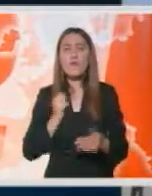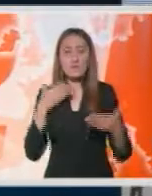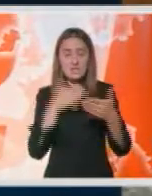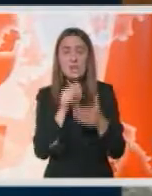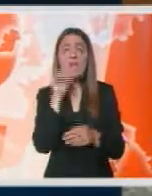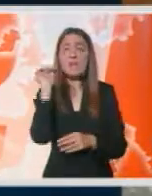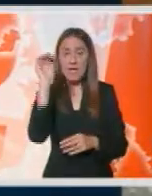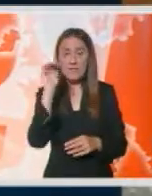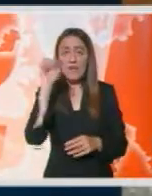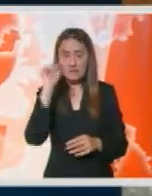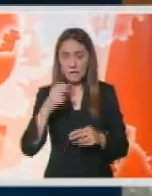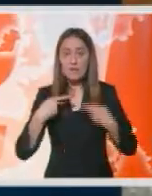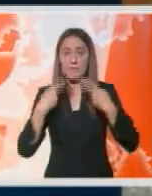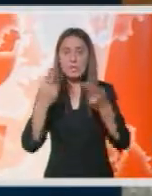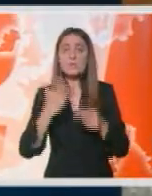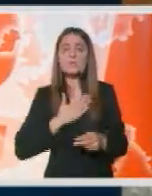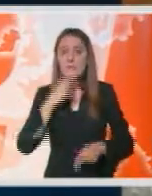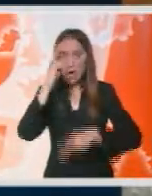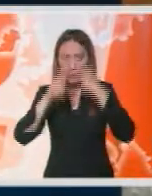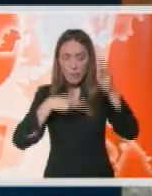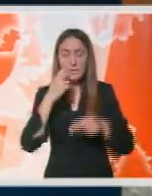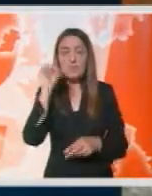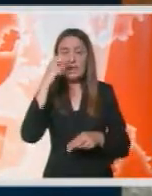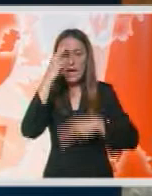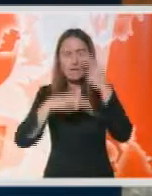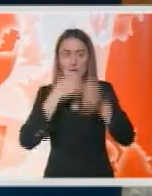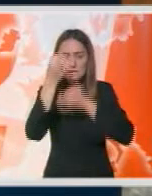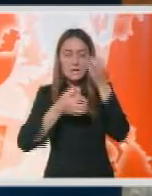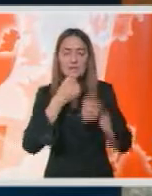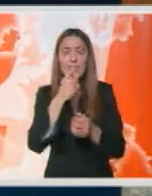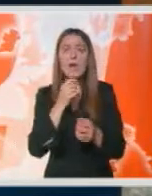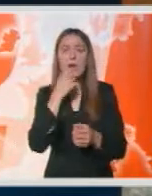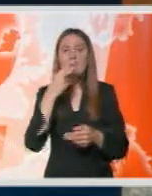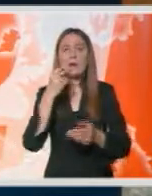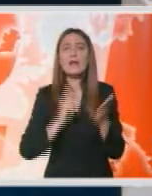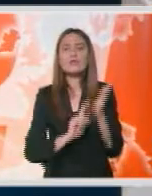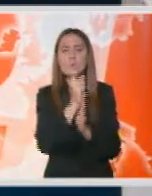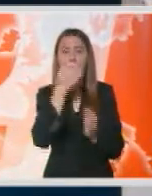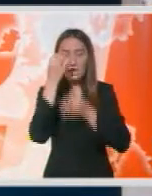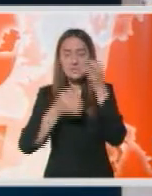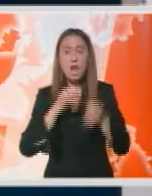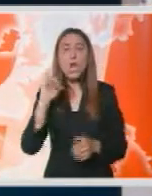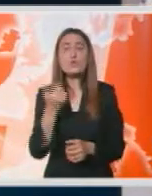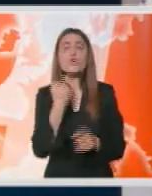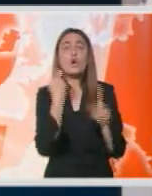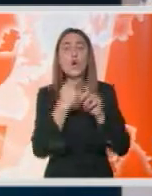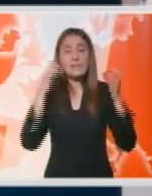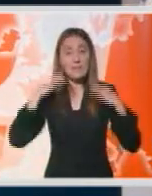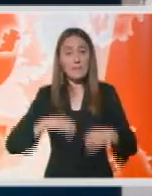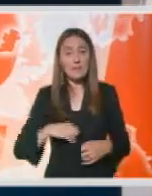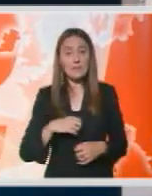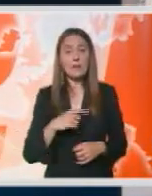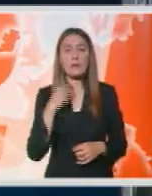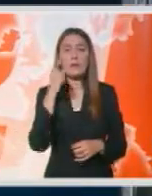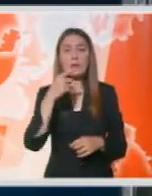i najavila da će poslati svoju komisiju da ispita rezultate istrage. Južnokorejski predsjednik Lim Jung-bak